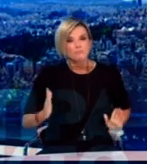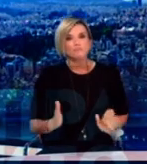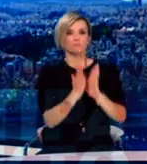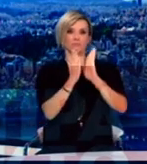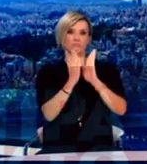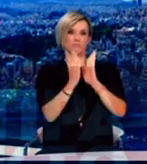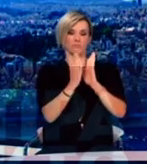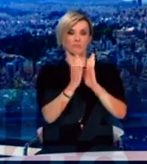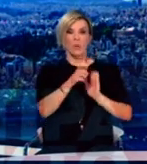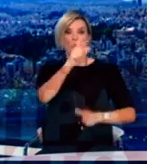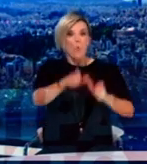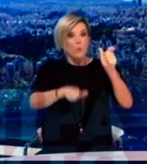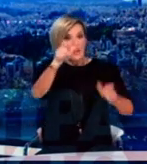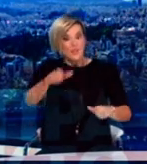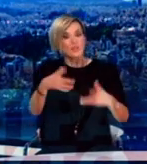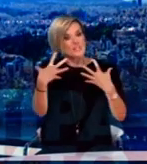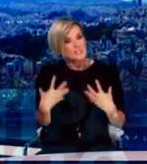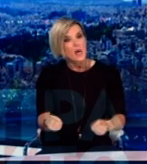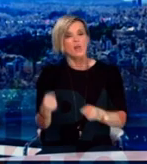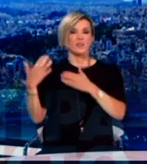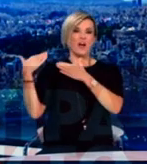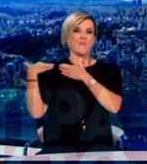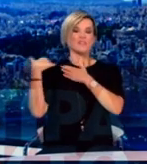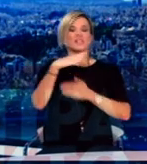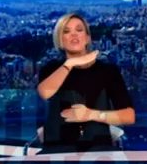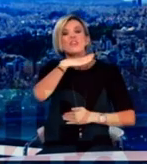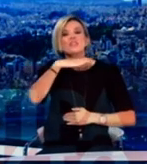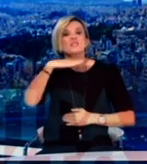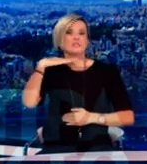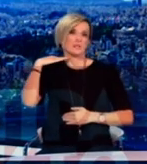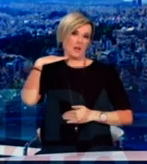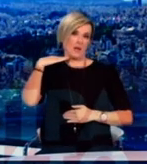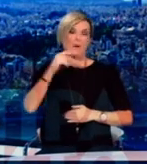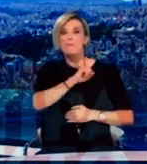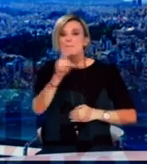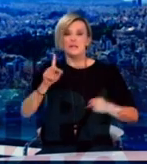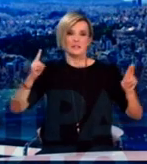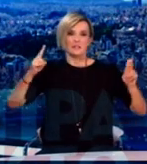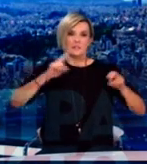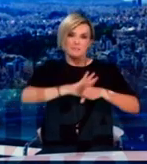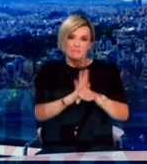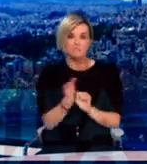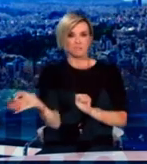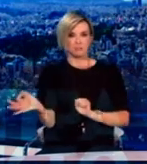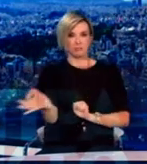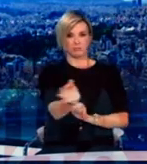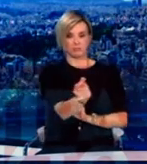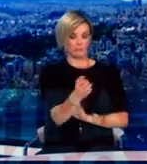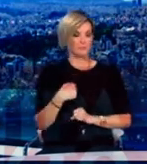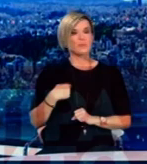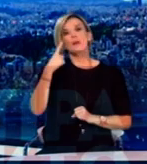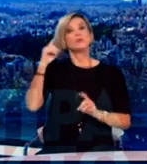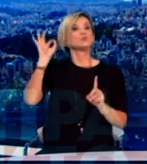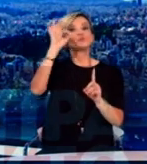κοινού, ο καθένας ή κάθε μια από εμάς, με θυσίες, προσωπικό κόστος, τη διασπορά του κορονοϊού στη χώρα. Στόχος μας, να